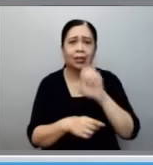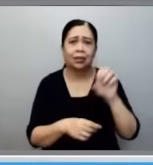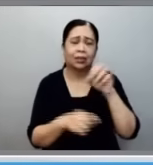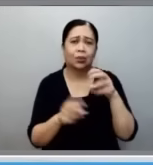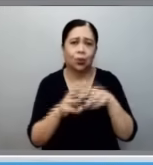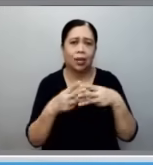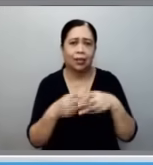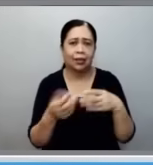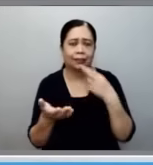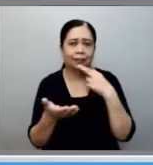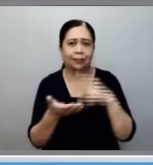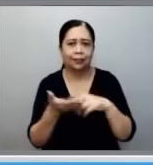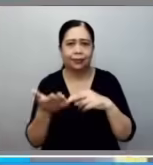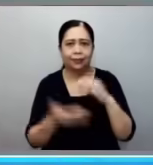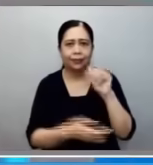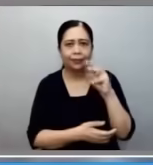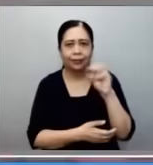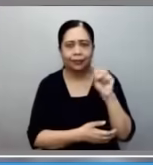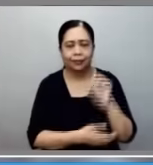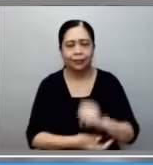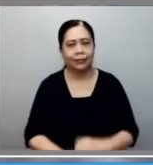Balitang hatid ni James Agustin.